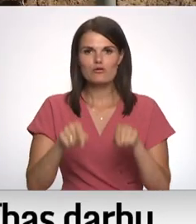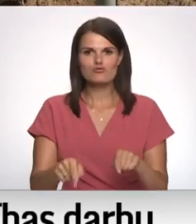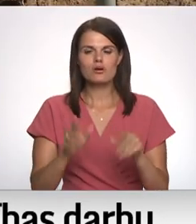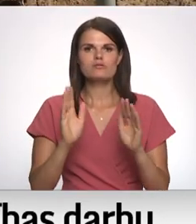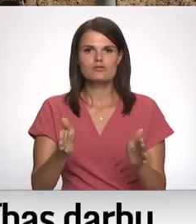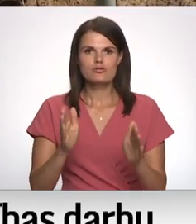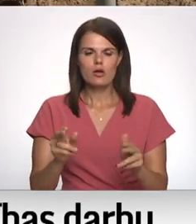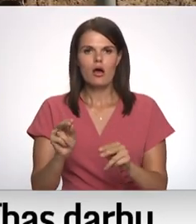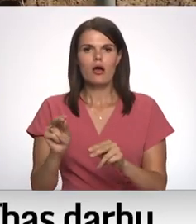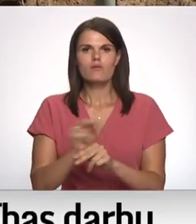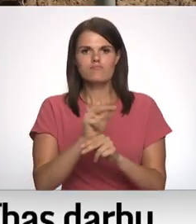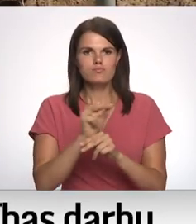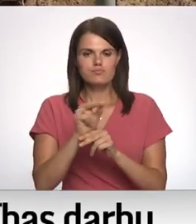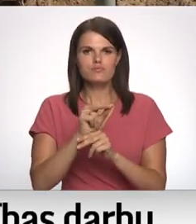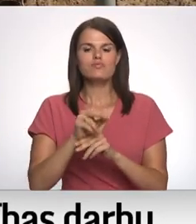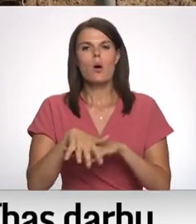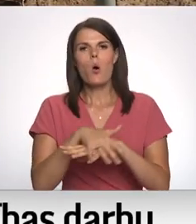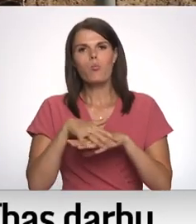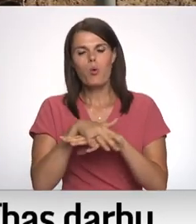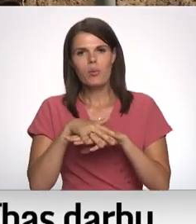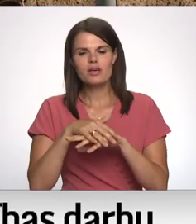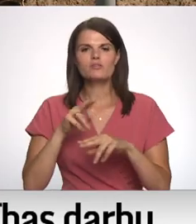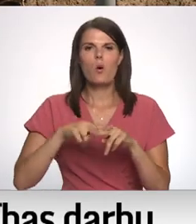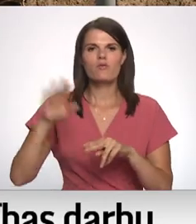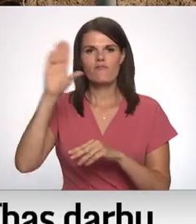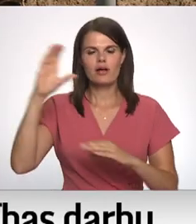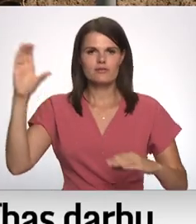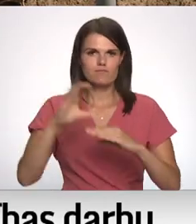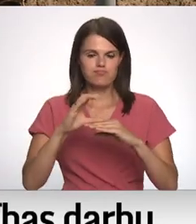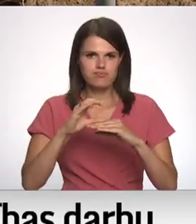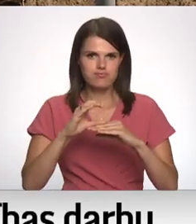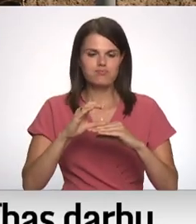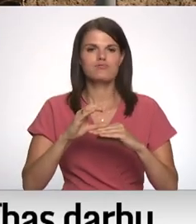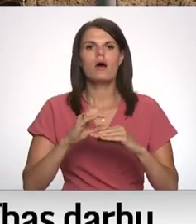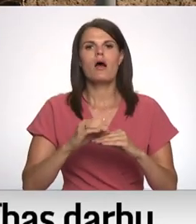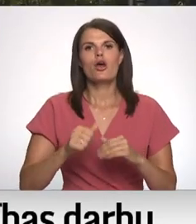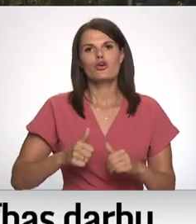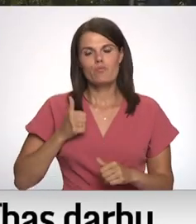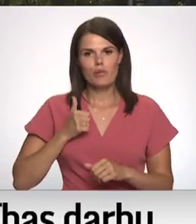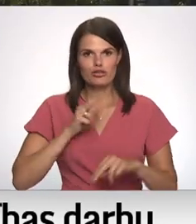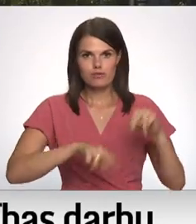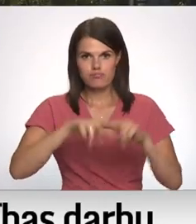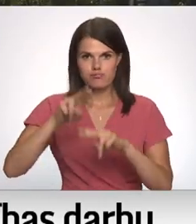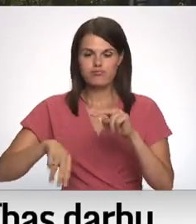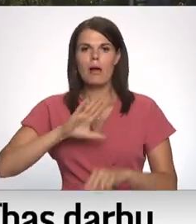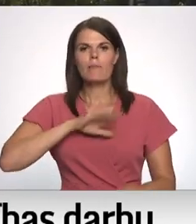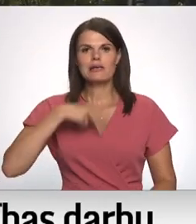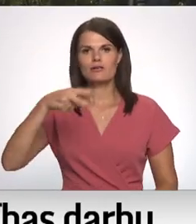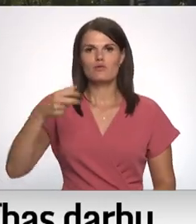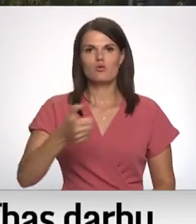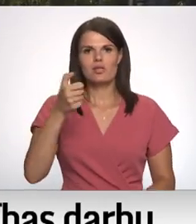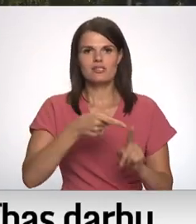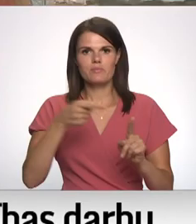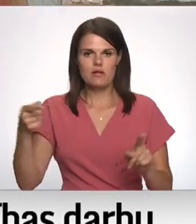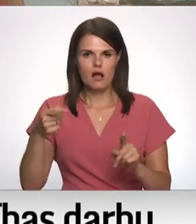publiskās privātās partnerības ietveros. Proti būvnieks par saviem līdzekļiem veic projektēšanas un būvniecības darbus un pēc tam 20 gadu garumā